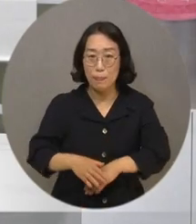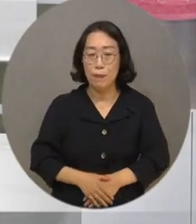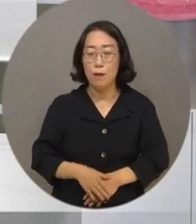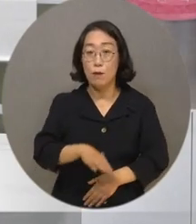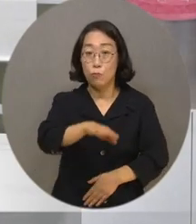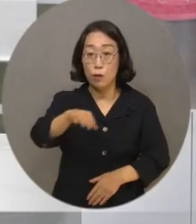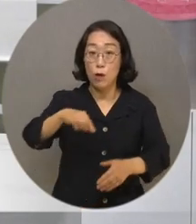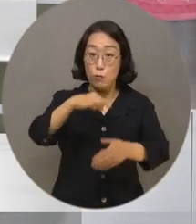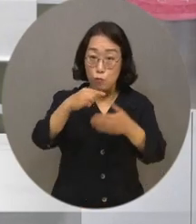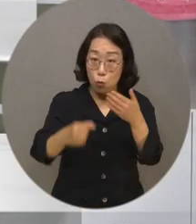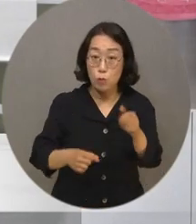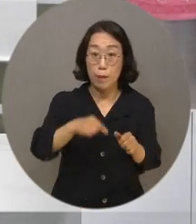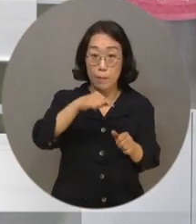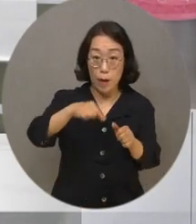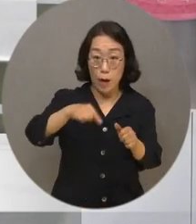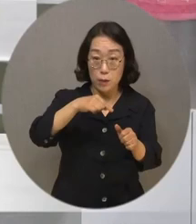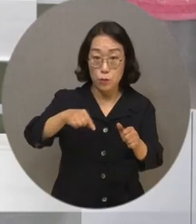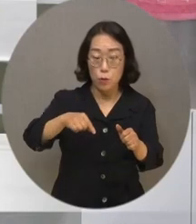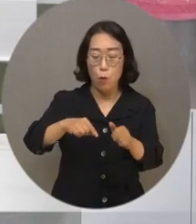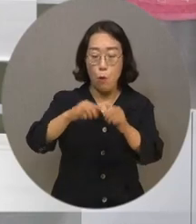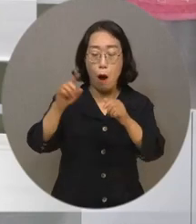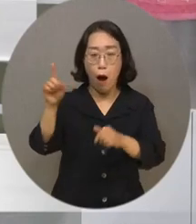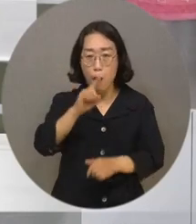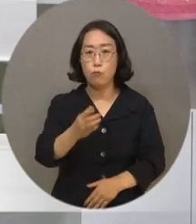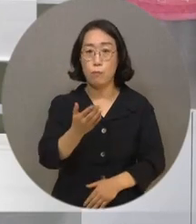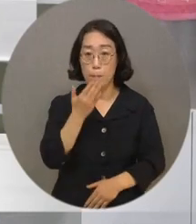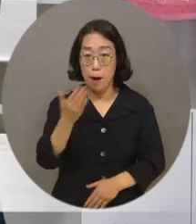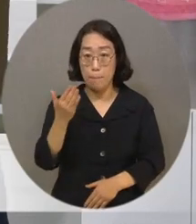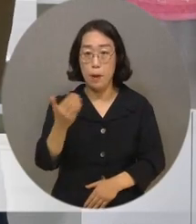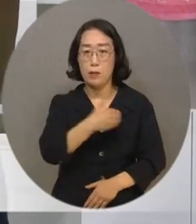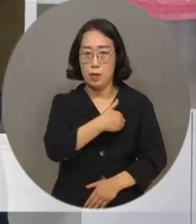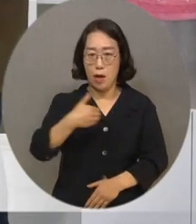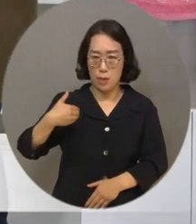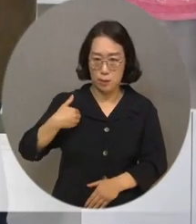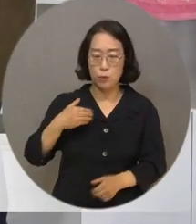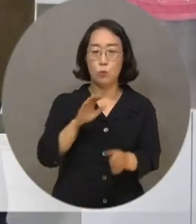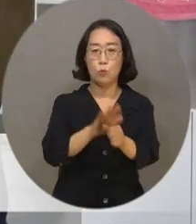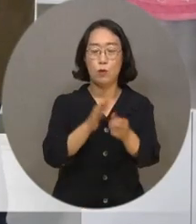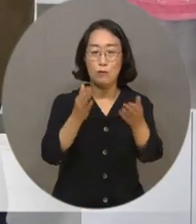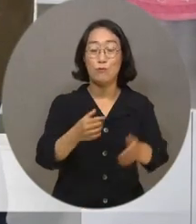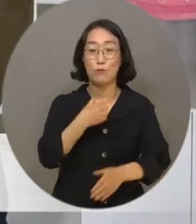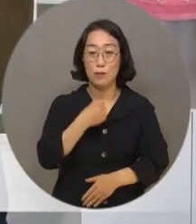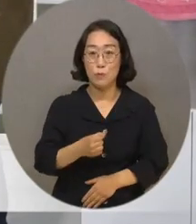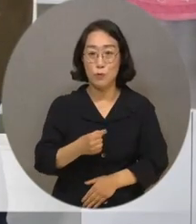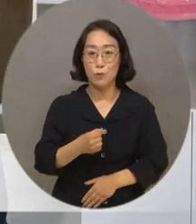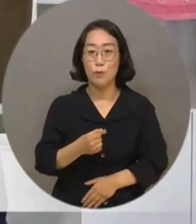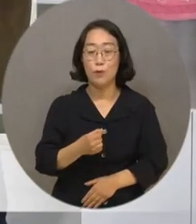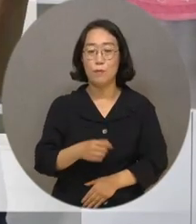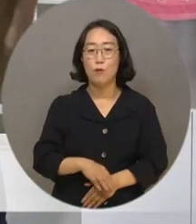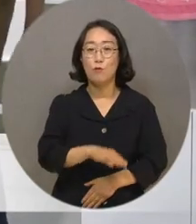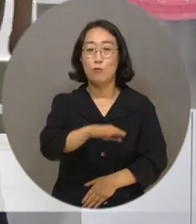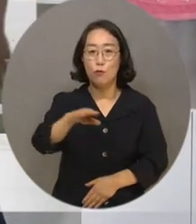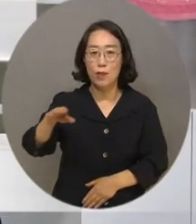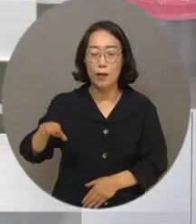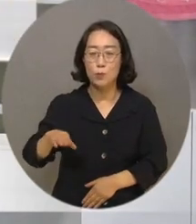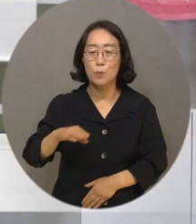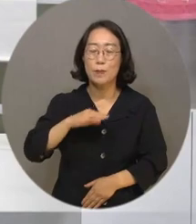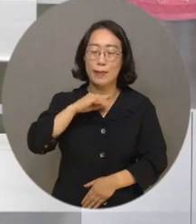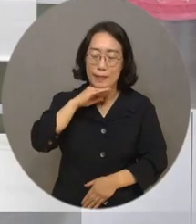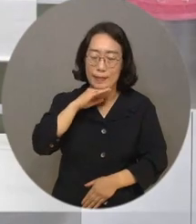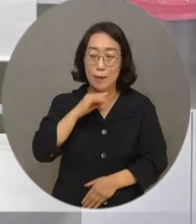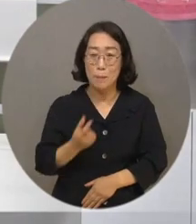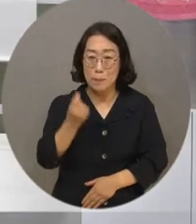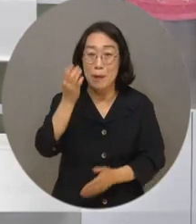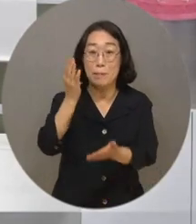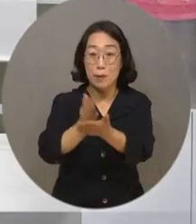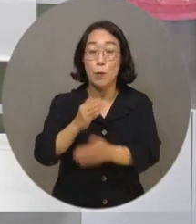이런 프로그램들을 통해서 모든 일을 할 수 있다는 자신감을 가졌으면 좋겠고 그러기 위해서는 저희가 조금만 더 기다려주면 될 것